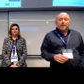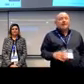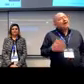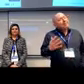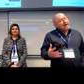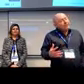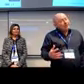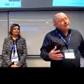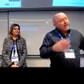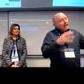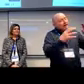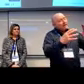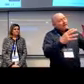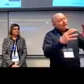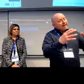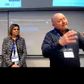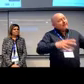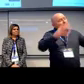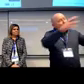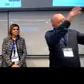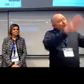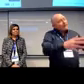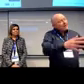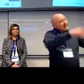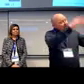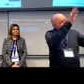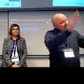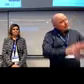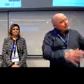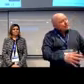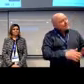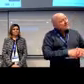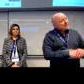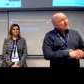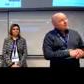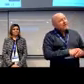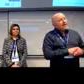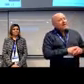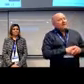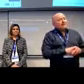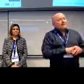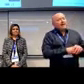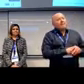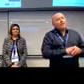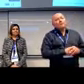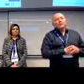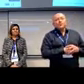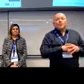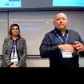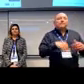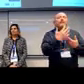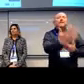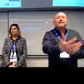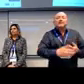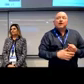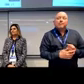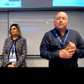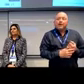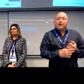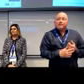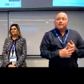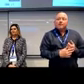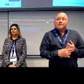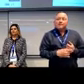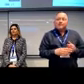au manuel, parce que c'est bien beau avoir un livre qui explique là, tout comment ça marche, mais dans le monde où on veut former des gens